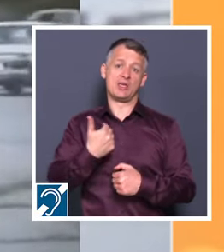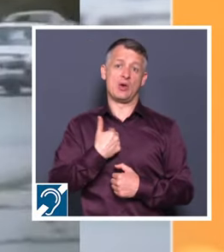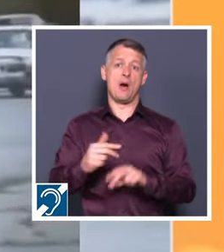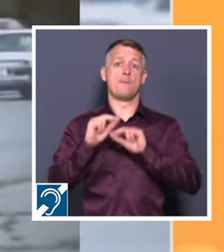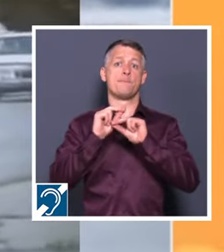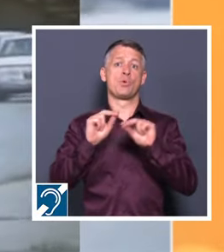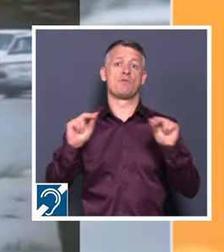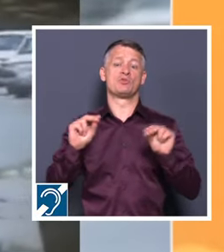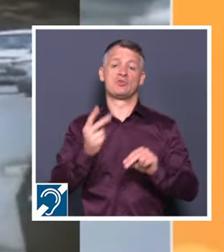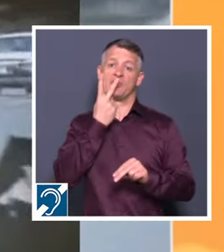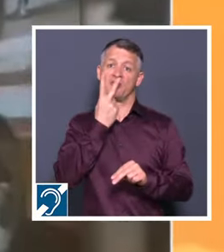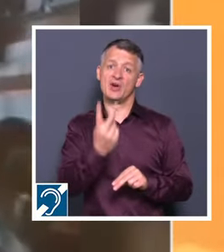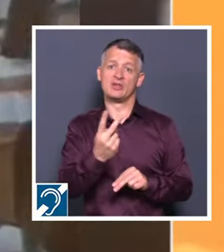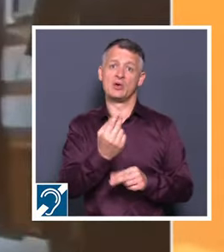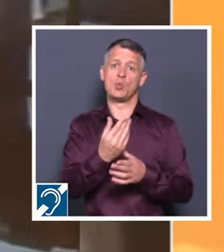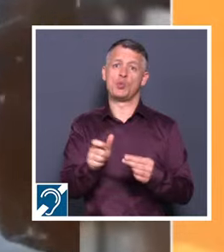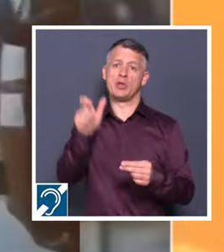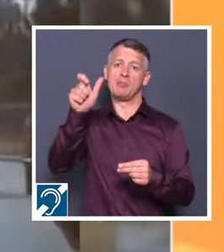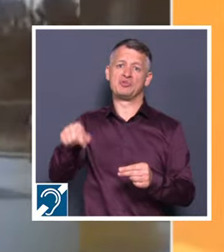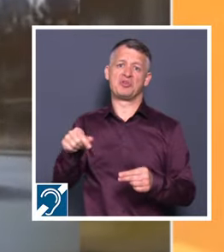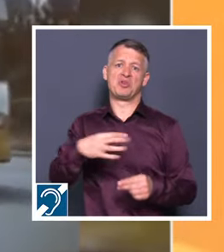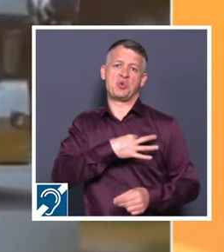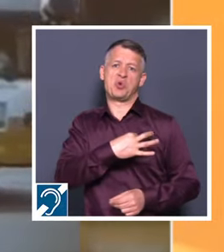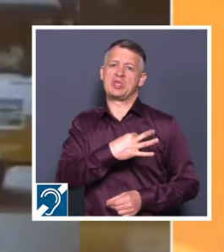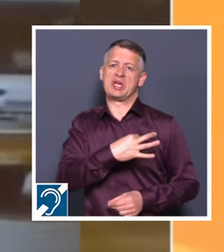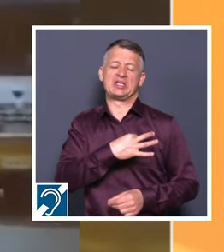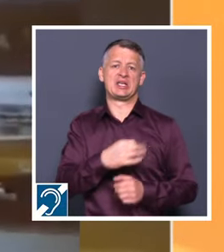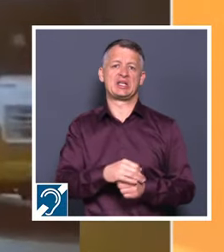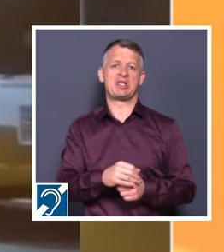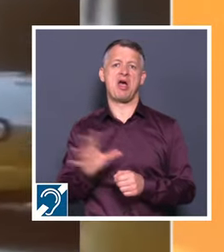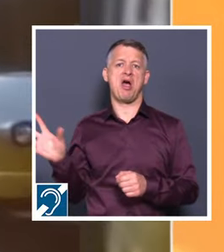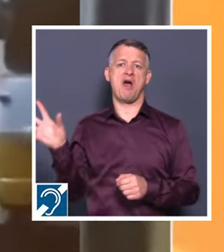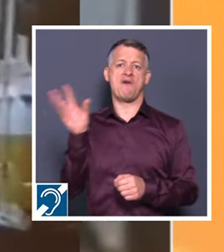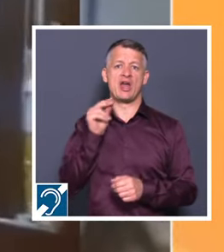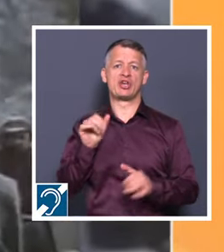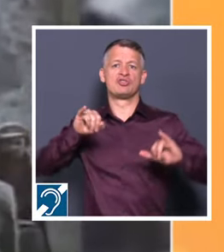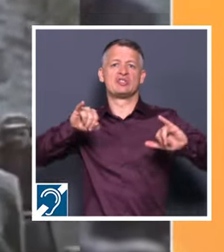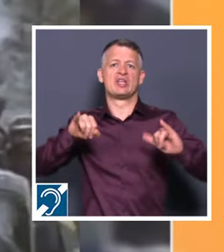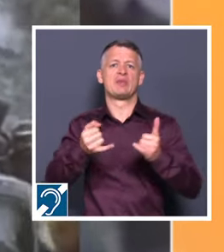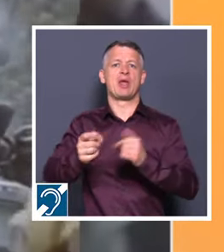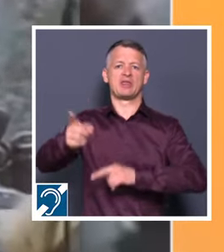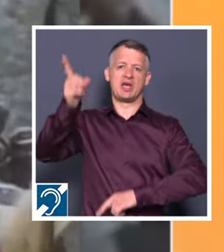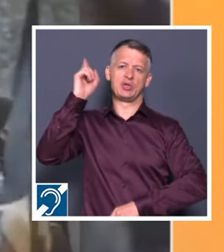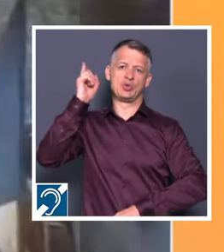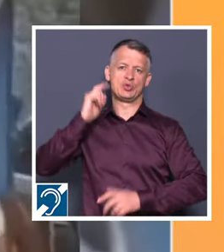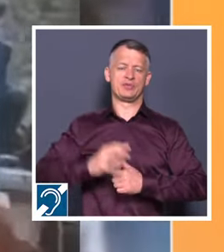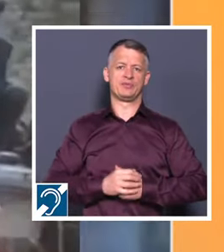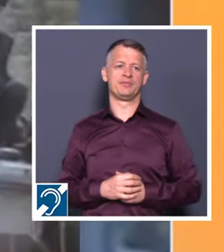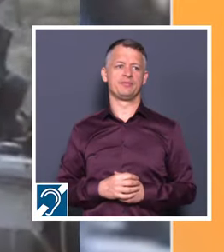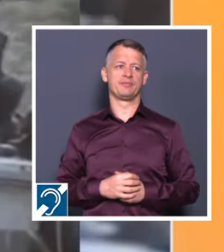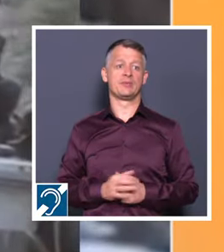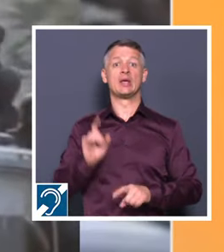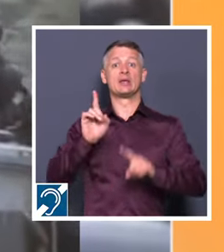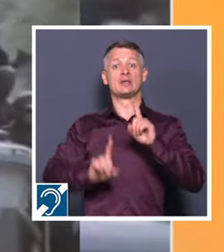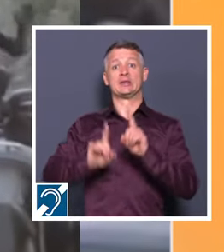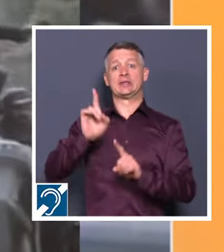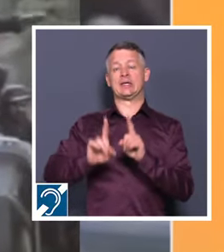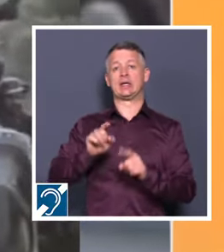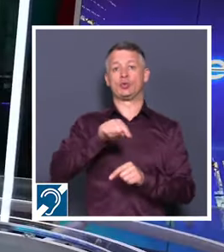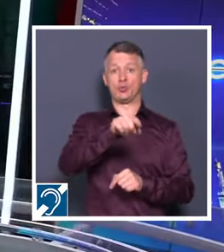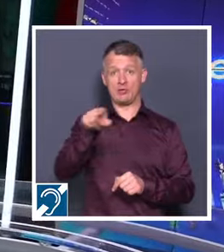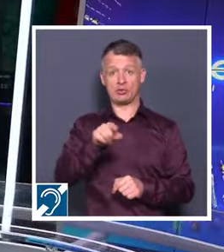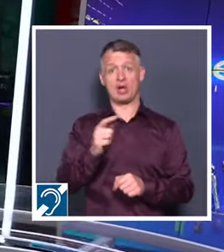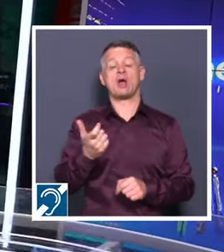mulți dintre contemporani nu mai sunt deloc interesați de aflarea ce s-a întâmplat atunci. Dacă ați